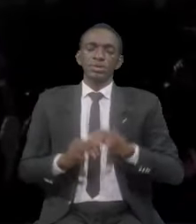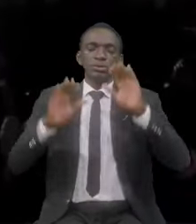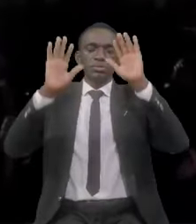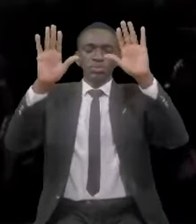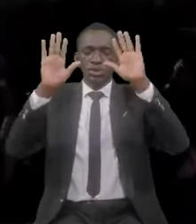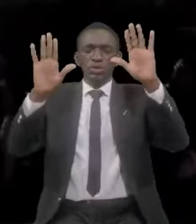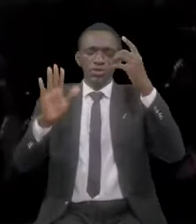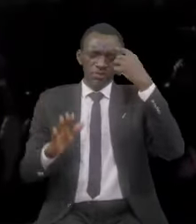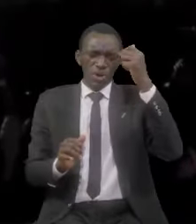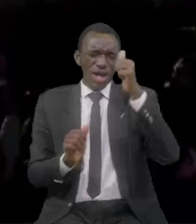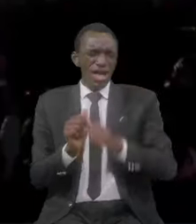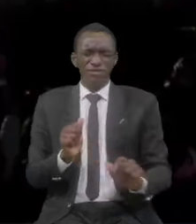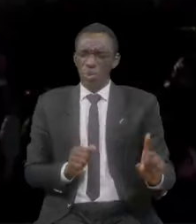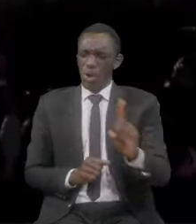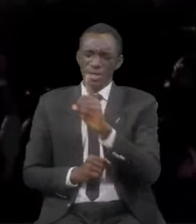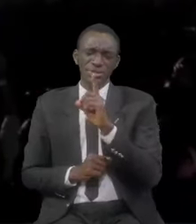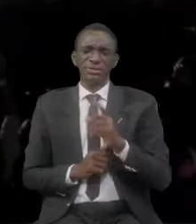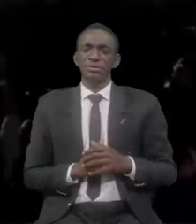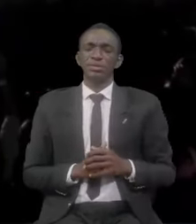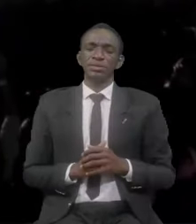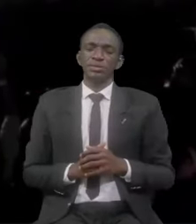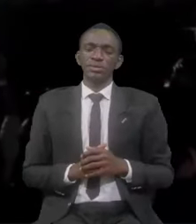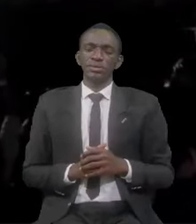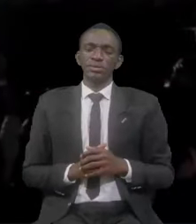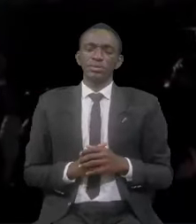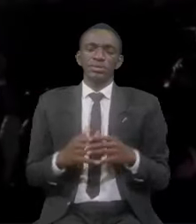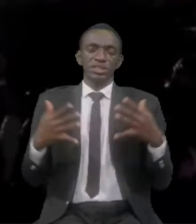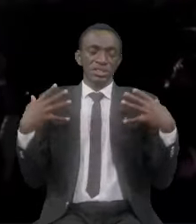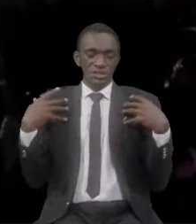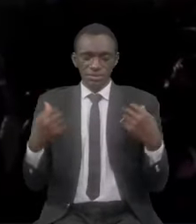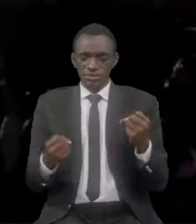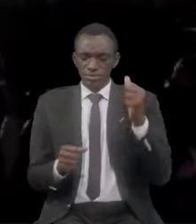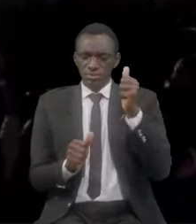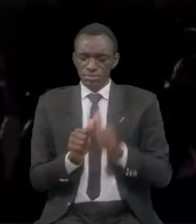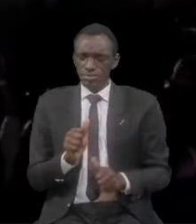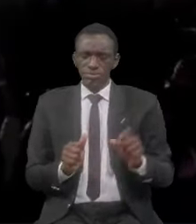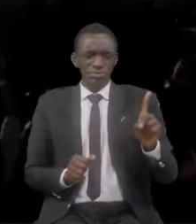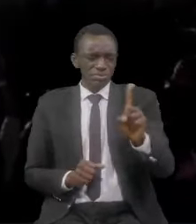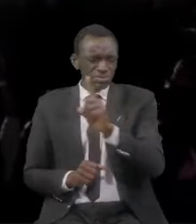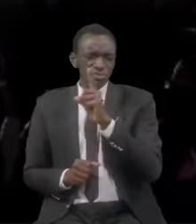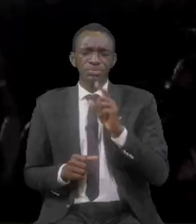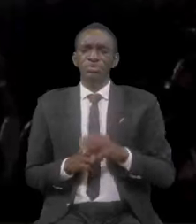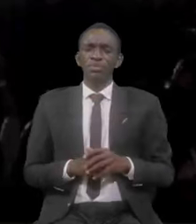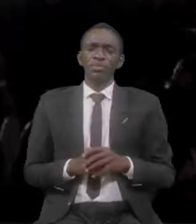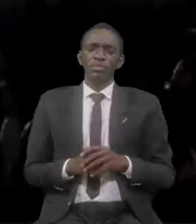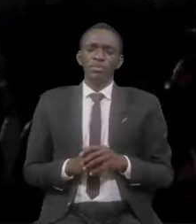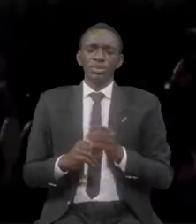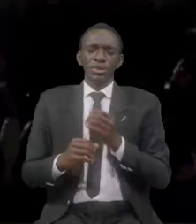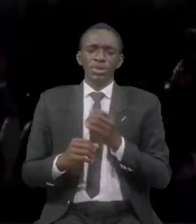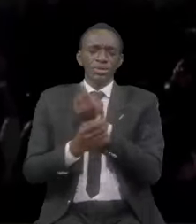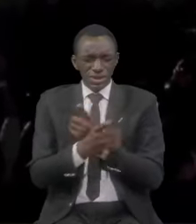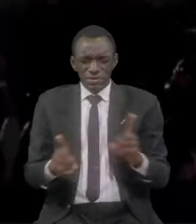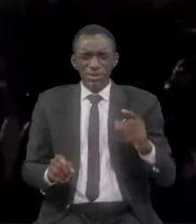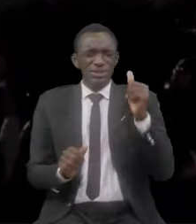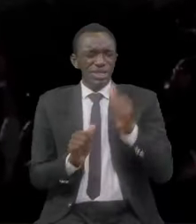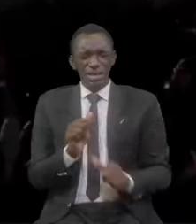Qu'il y ait des miracles pour tout le monde, la guérison pour tout le monde, la délivrance